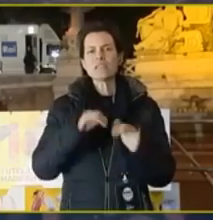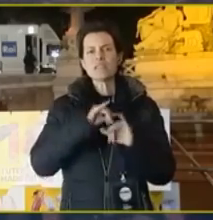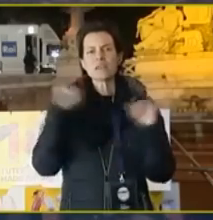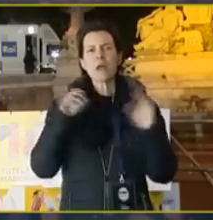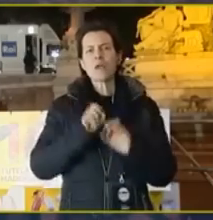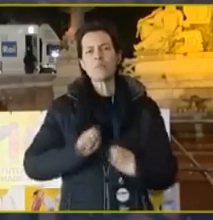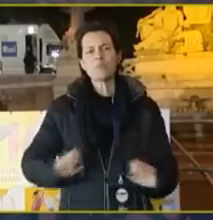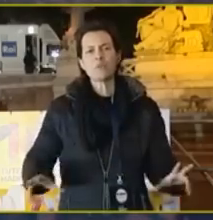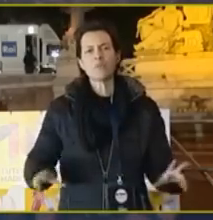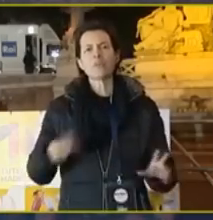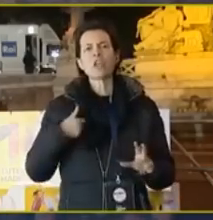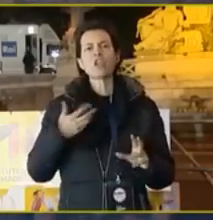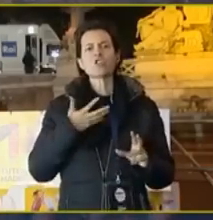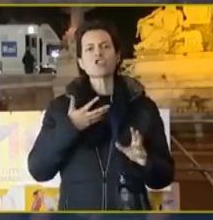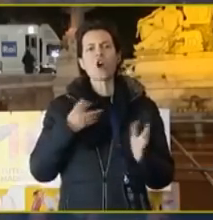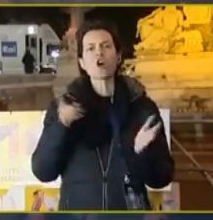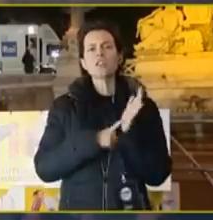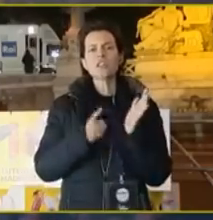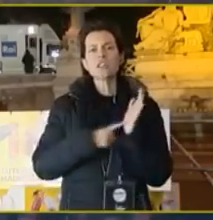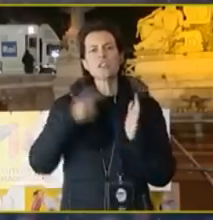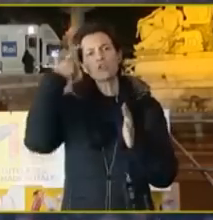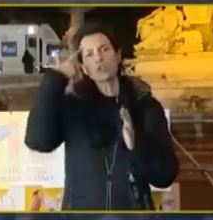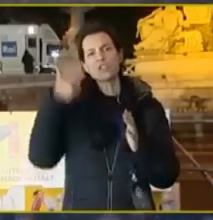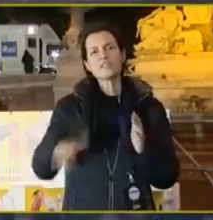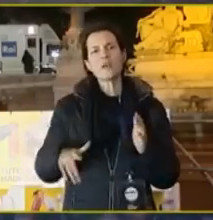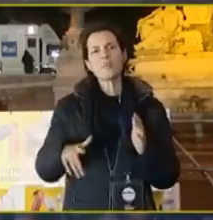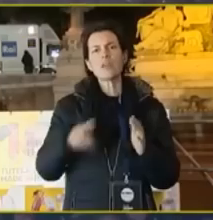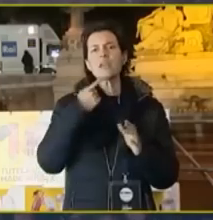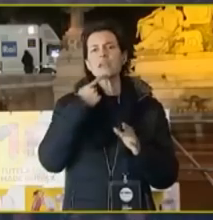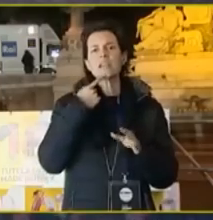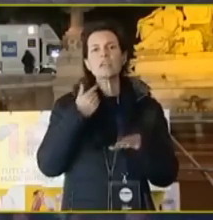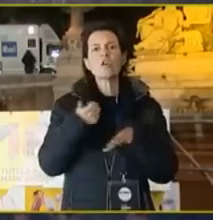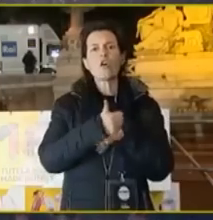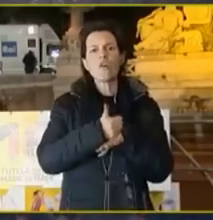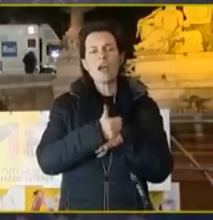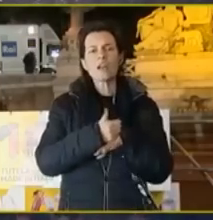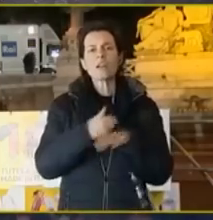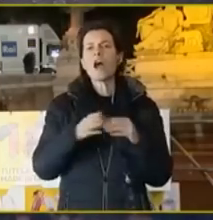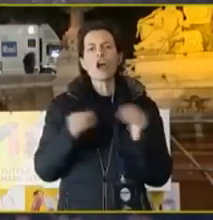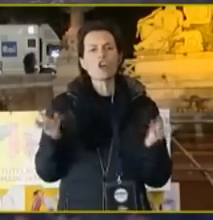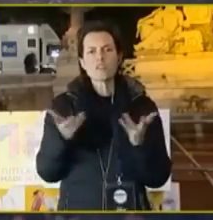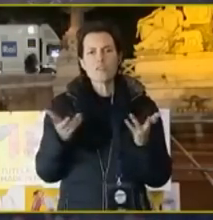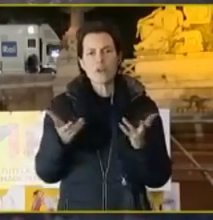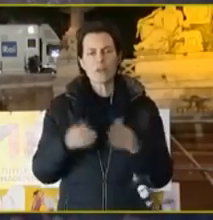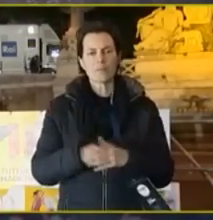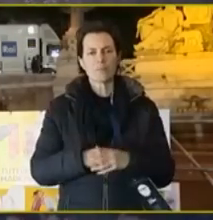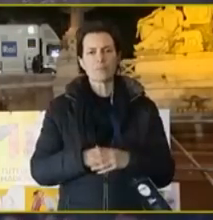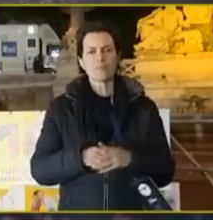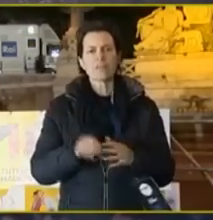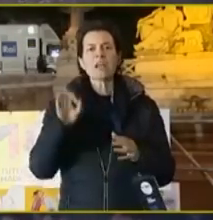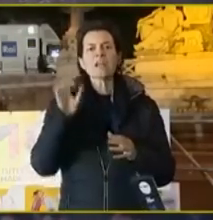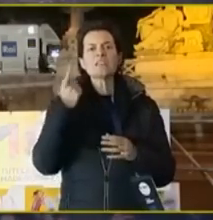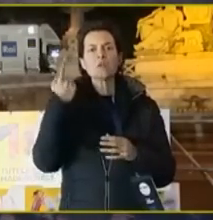decisioni. Io ho il diritto di sapere cosa fa chi ha un incarico, trasparenza. Se uno non è in grado, se ne va a